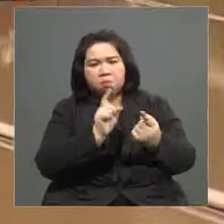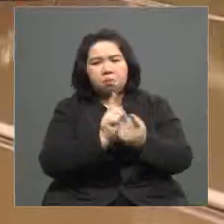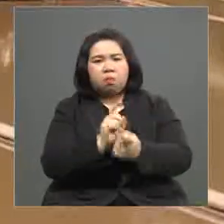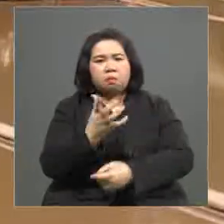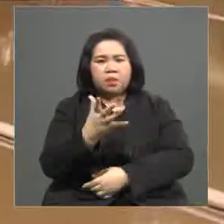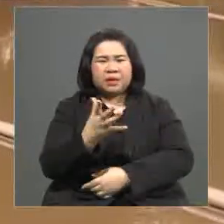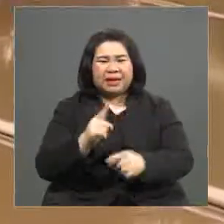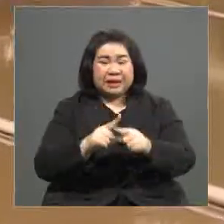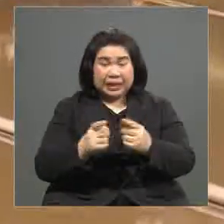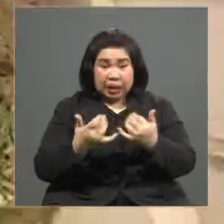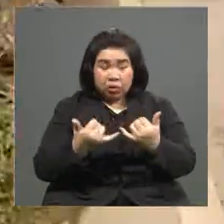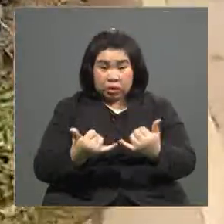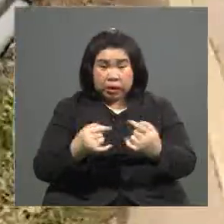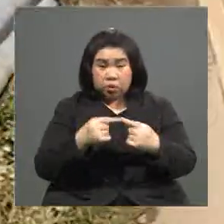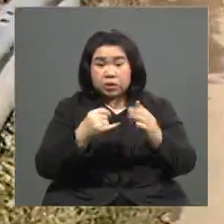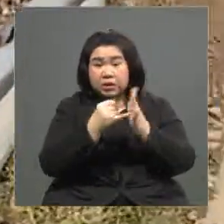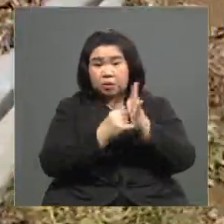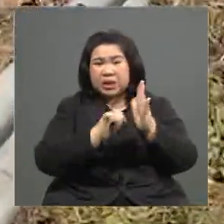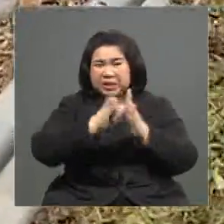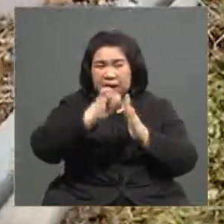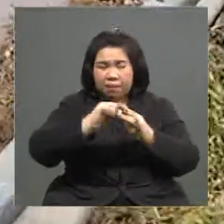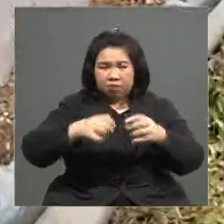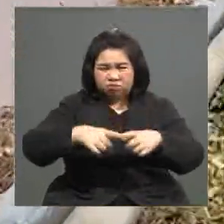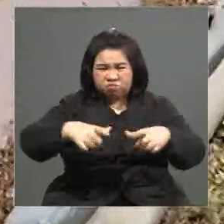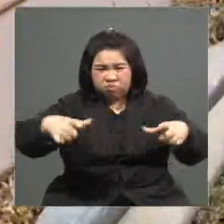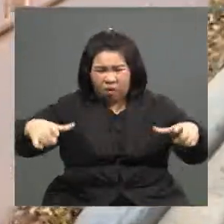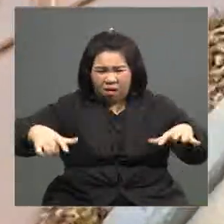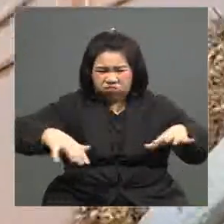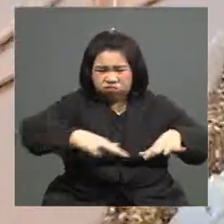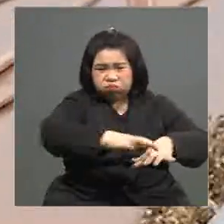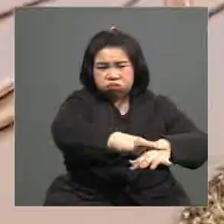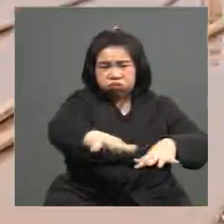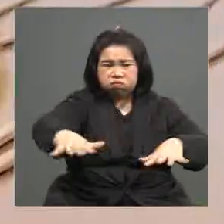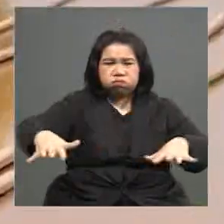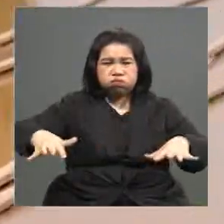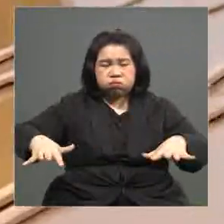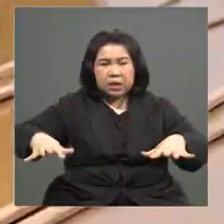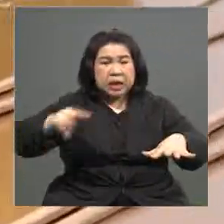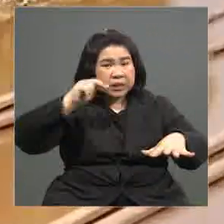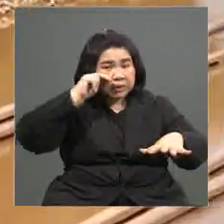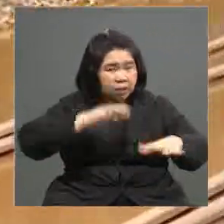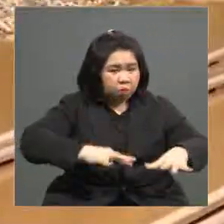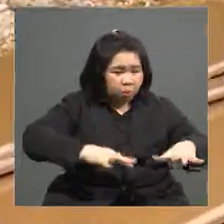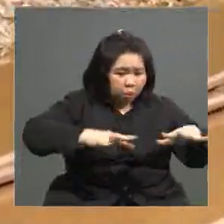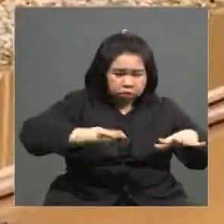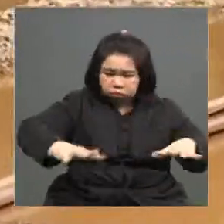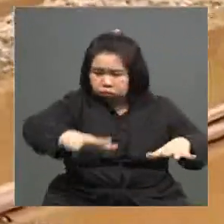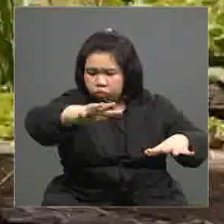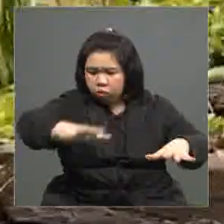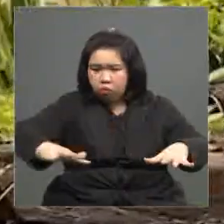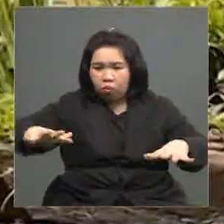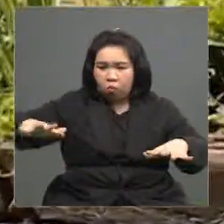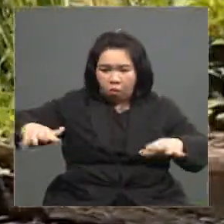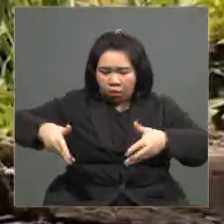สถานการณ์น้ำท่วมในพื้นที่จังหวัดเชียงใหม่ขยายวงกว้างออกมานอกเขตเมืองเชียงใหม่ทำให้เกิด ิดน้ำท่วมขังทั้งสองฝั่งของเส้นทางรถ